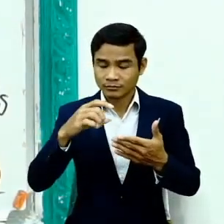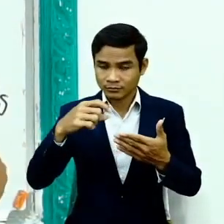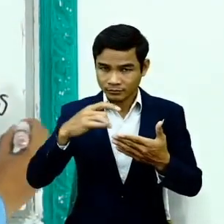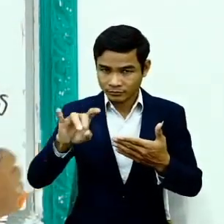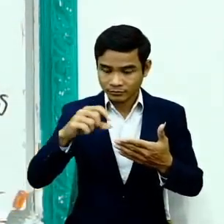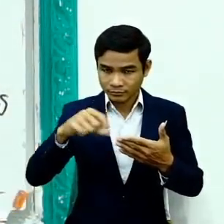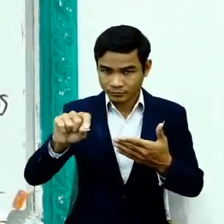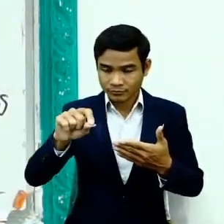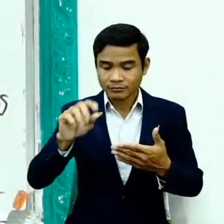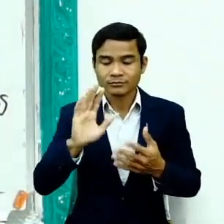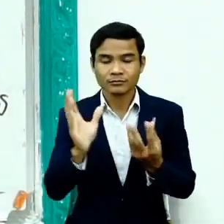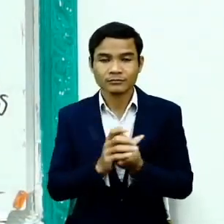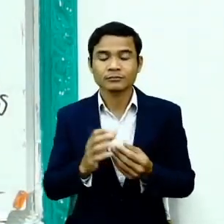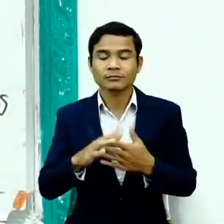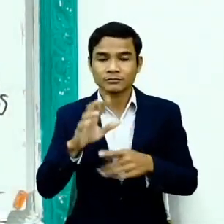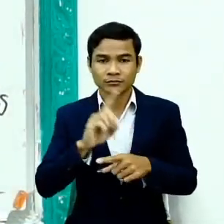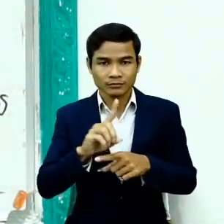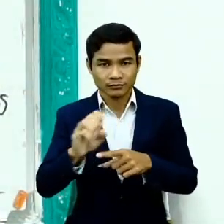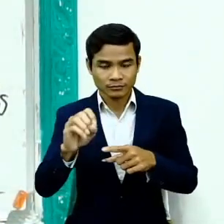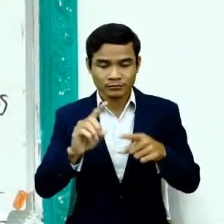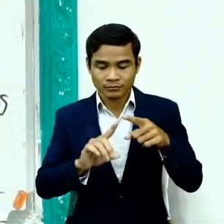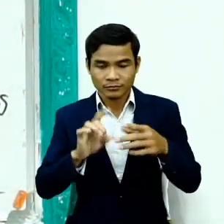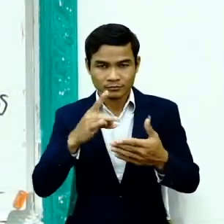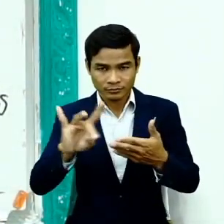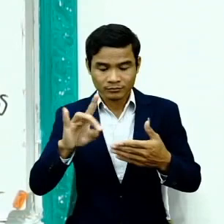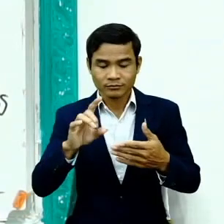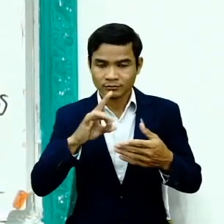ấy chà rút cốt đọc bằng tụ đọc